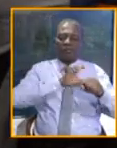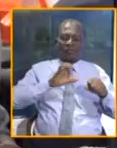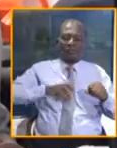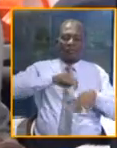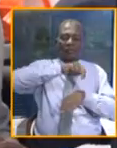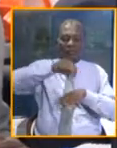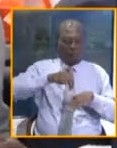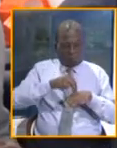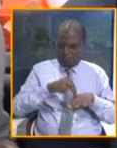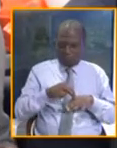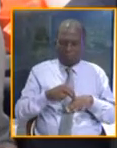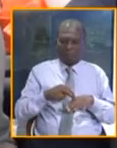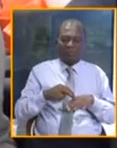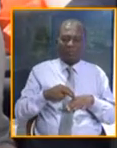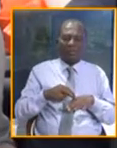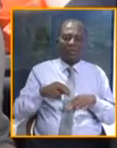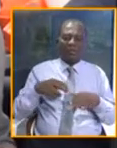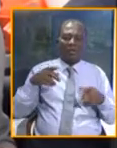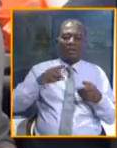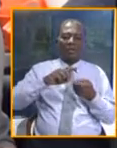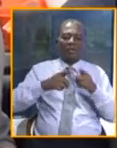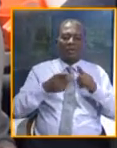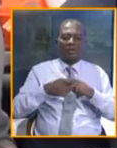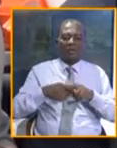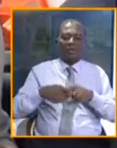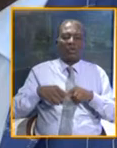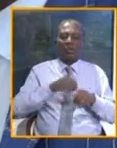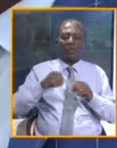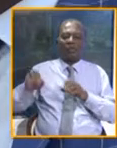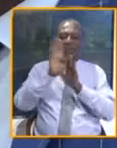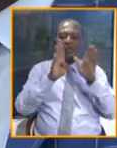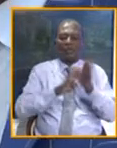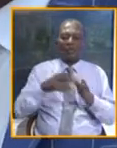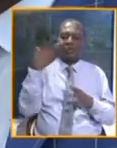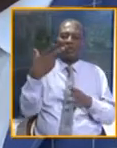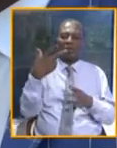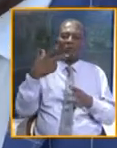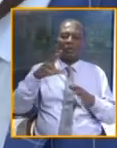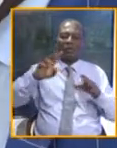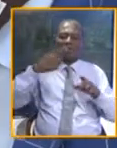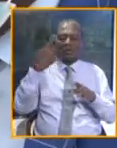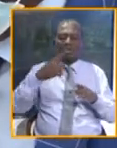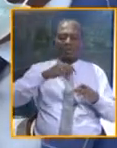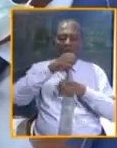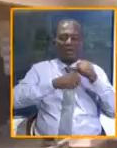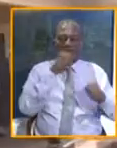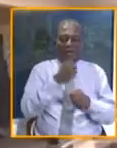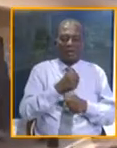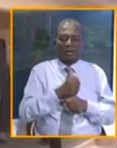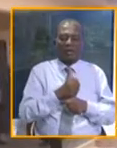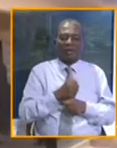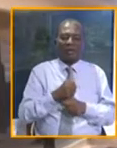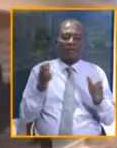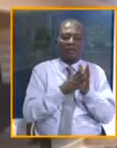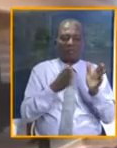d'Unzi, Nguessan Koffi Lataille, et ses collaborateurs ont dressé le bilan de ces 3 premières années passées à la tête de la structure.